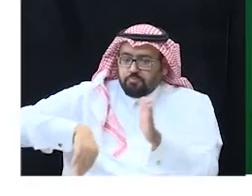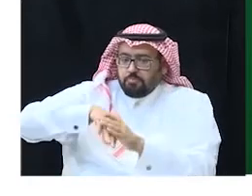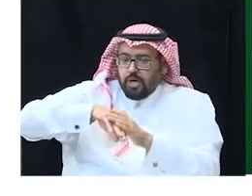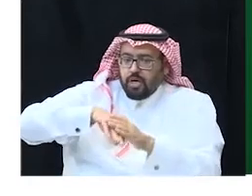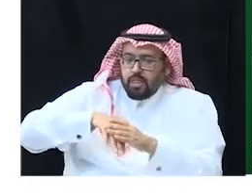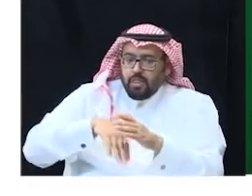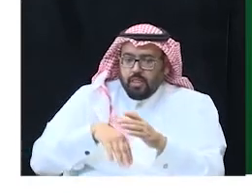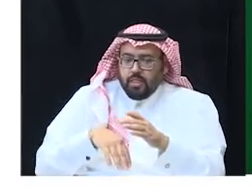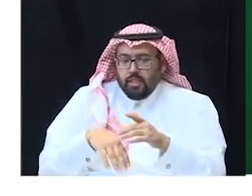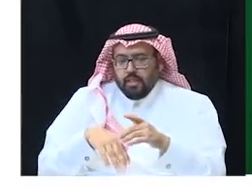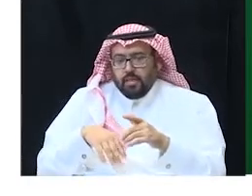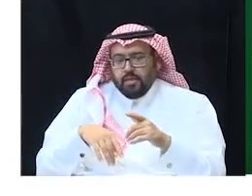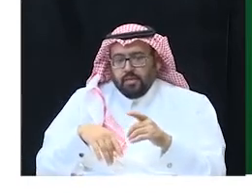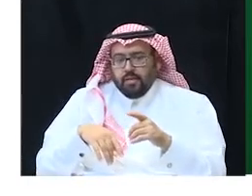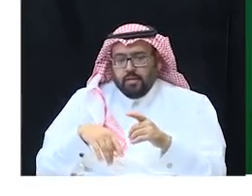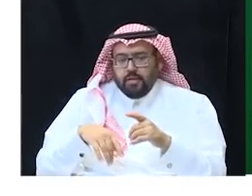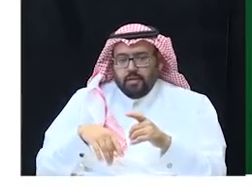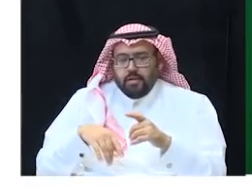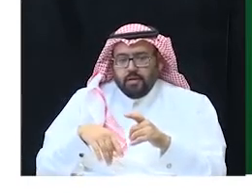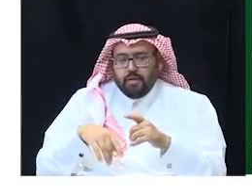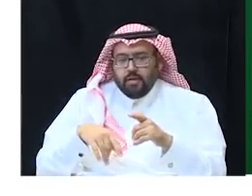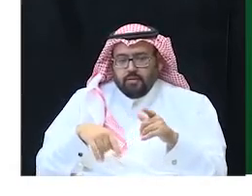الكرة لكي يمررها إلى زميله.